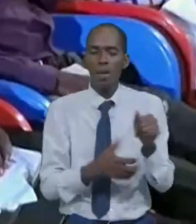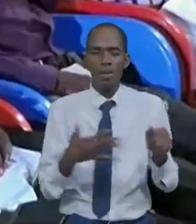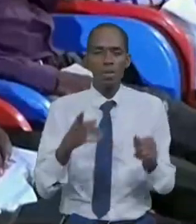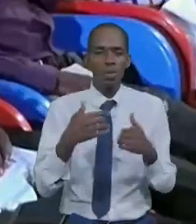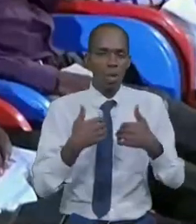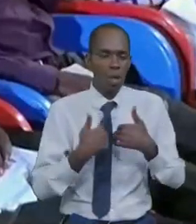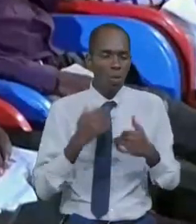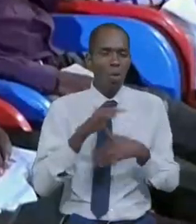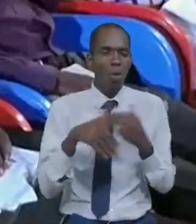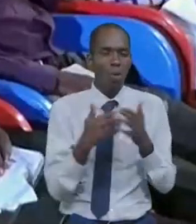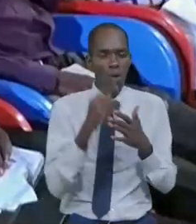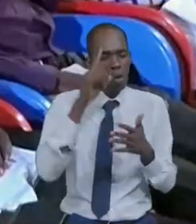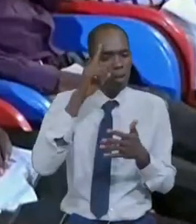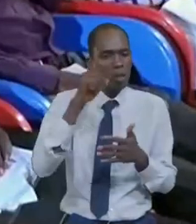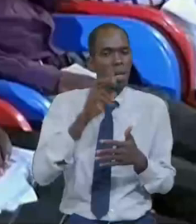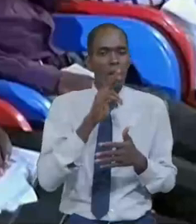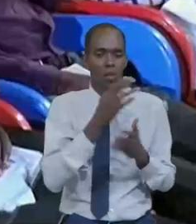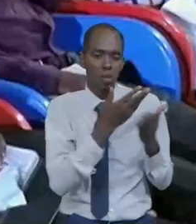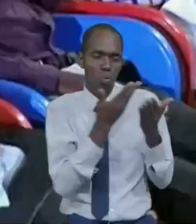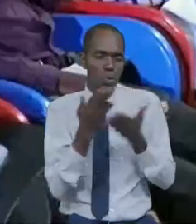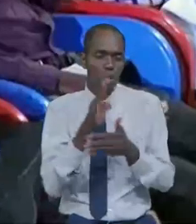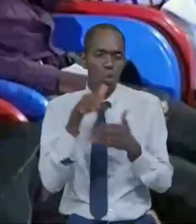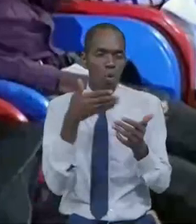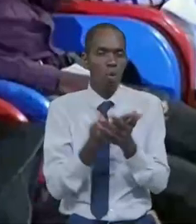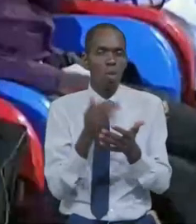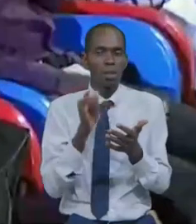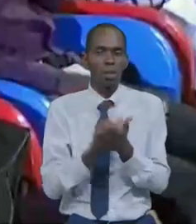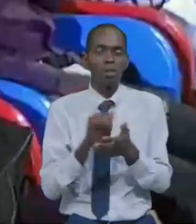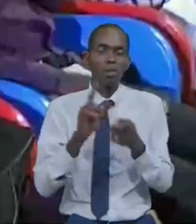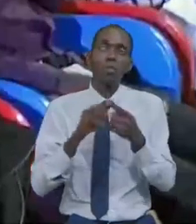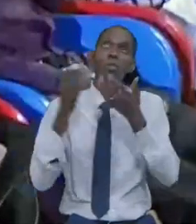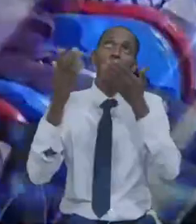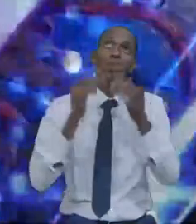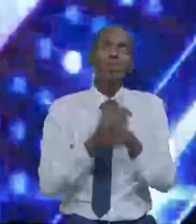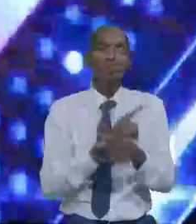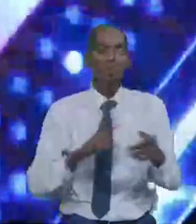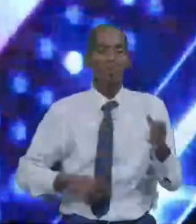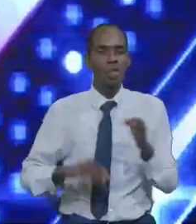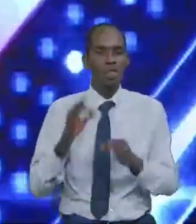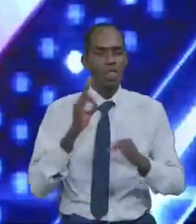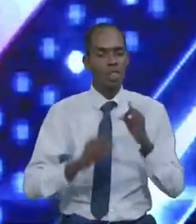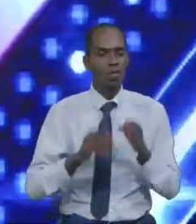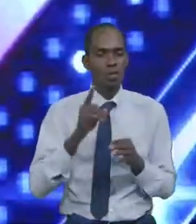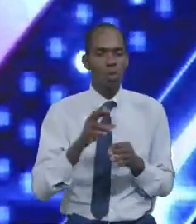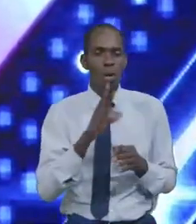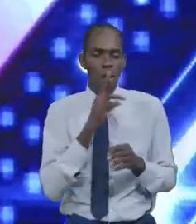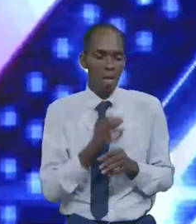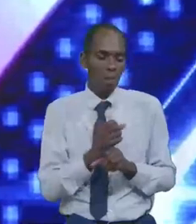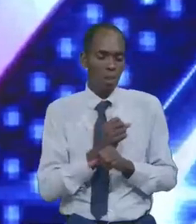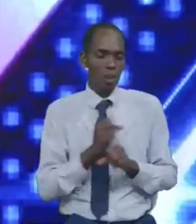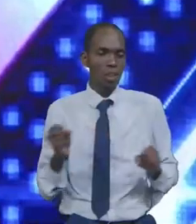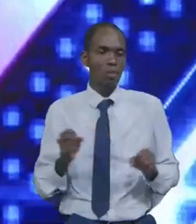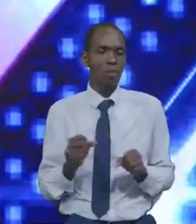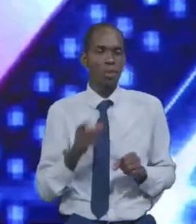reçu? Est-ce que vous amenez cela pour servir le Seigneur? Si vous êtes né de nouveau, si vous êtes converti, si vous